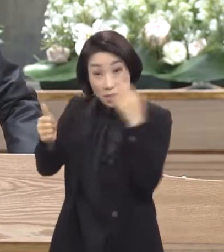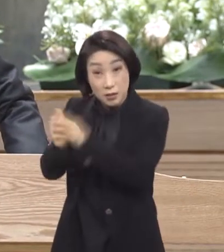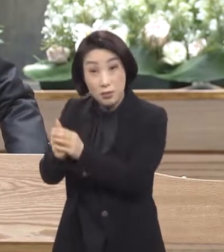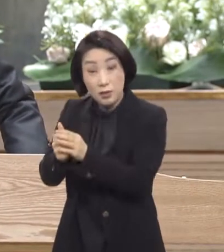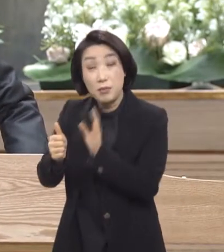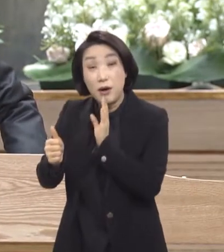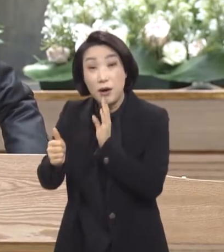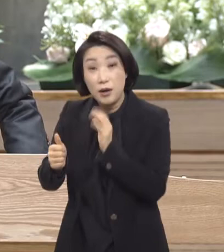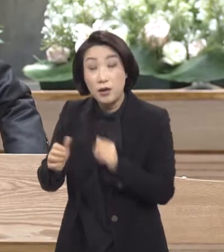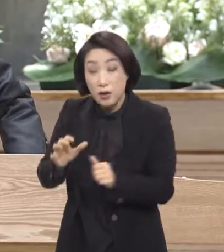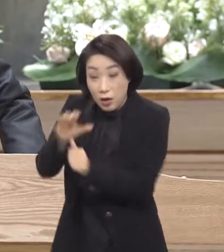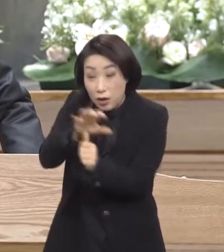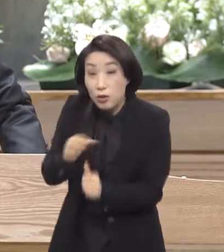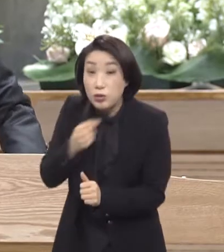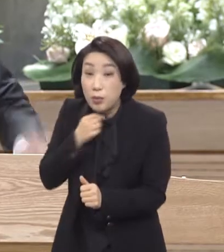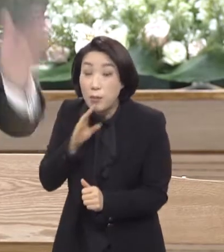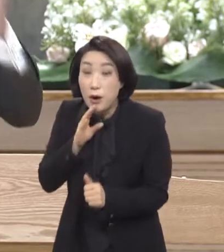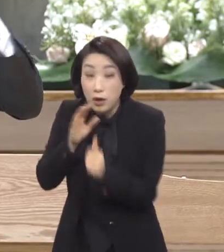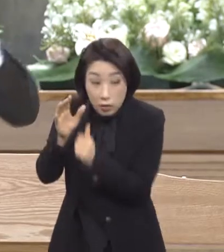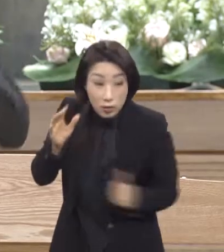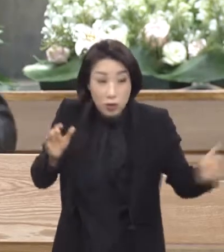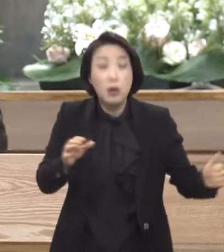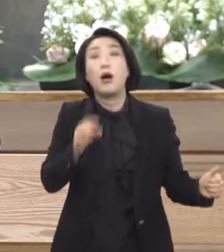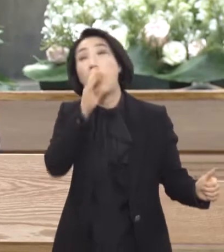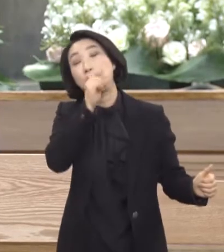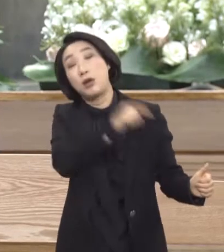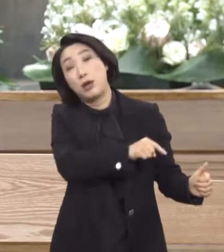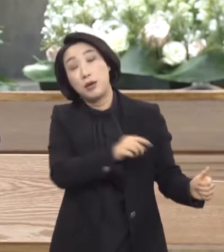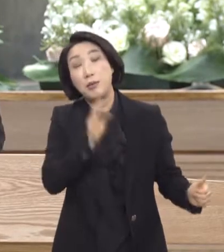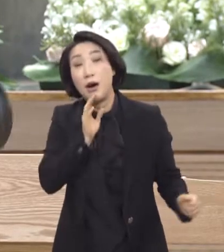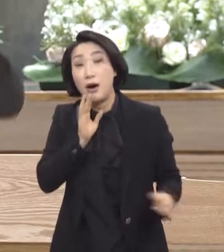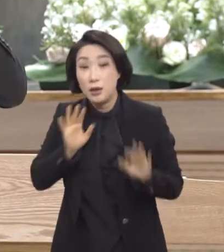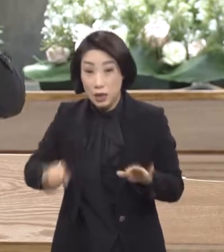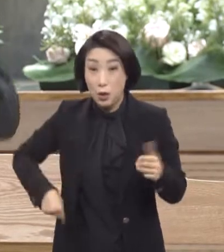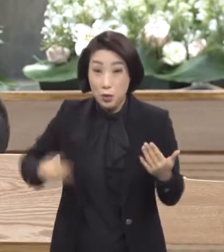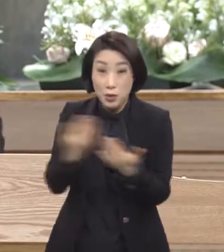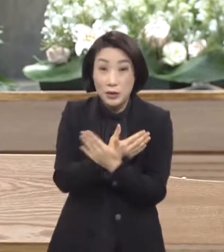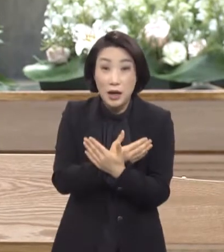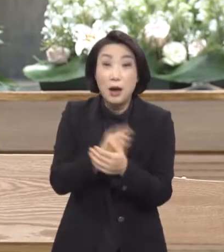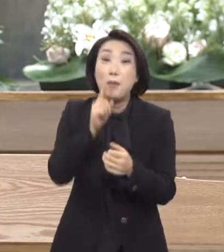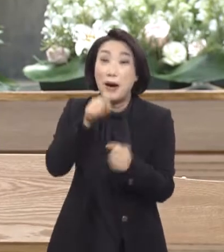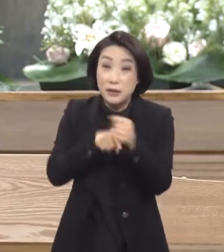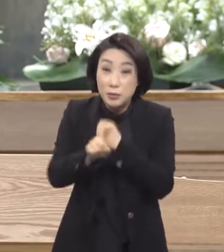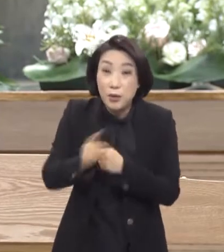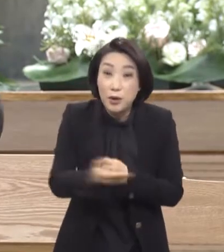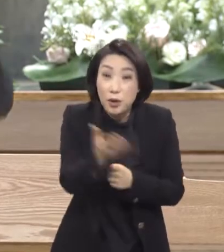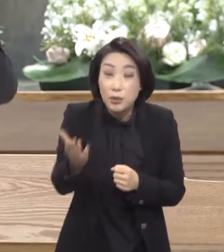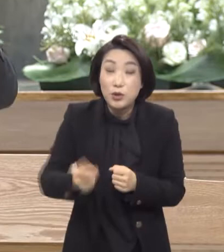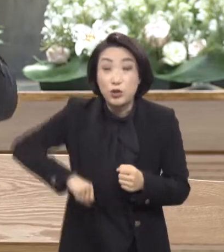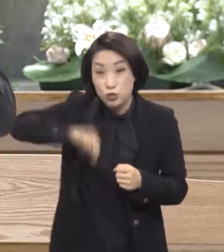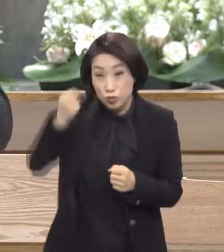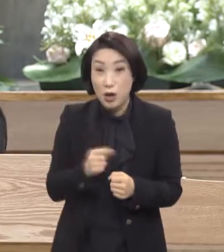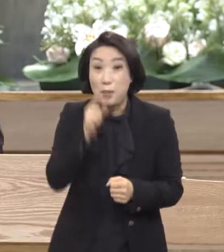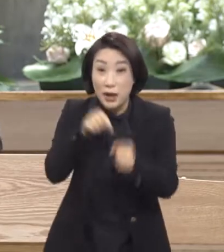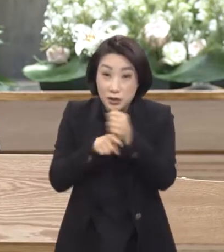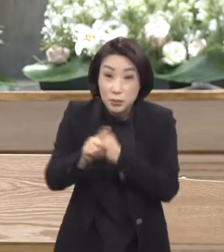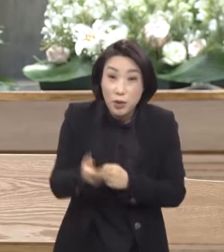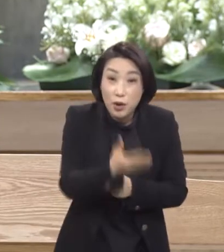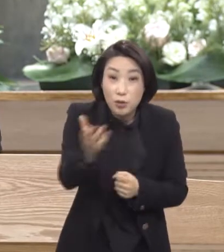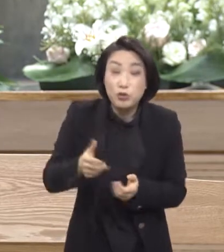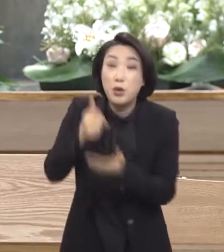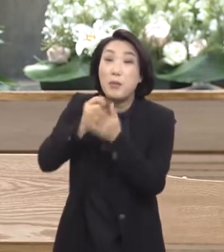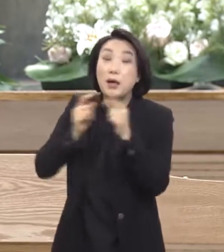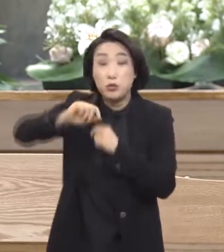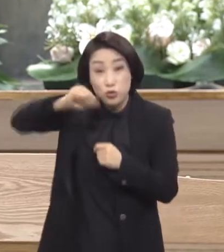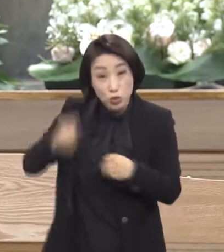한계를 벗어나면 못하는 거예요. 그래서 회개하라는 말은, 그래서 순종하라는 말은, 그래서 내 말을 들으라고는 말이